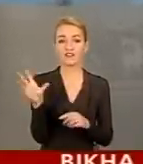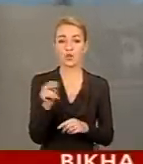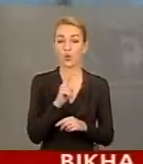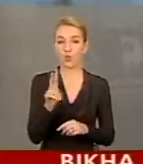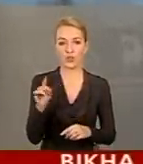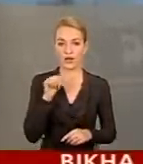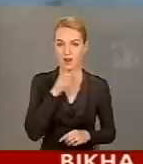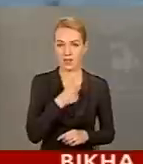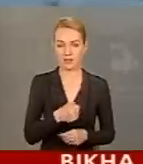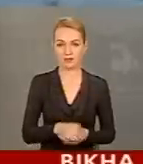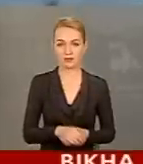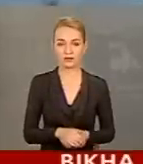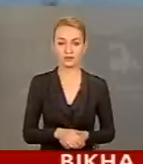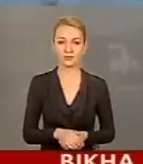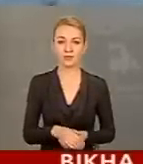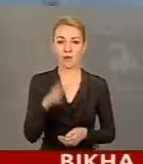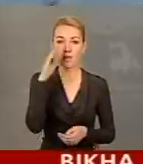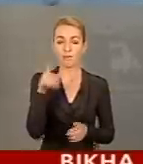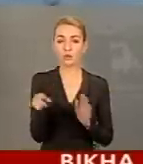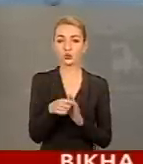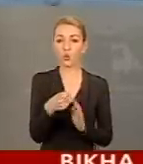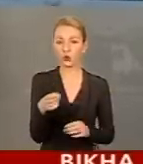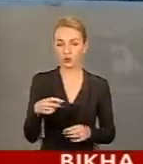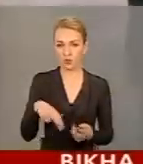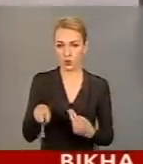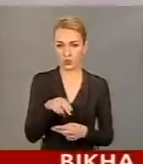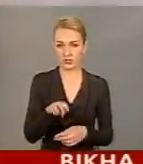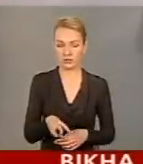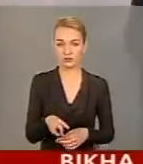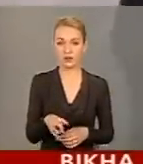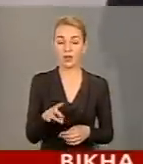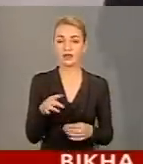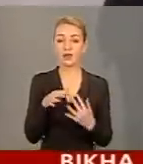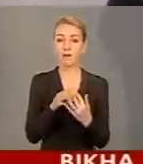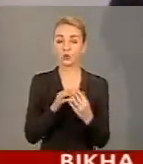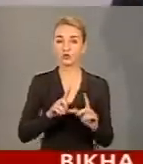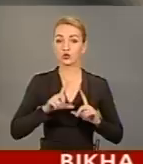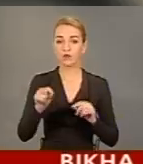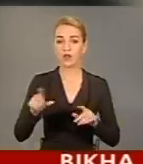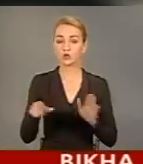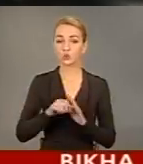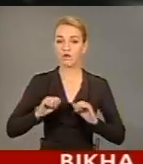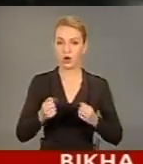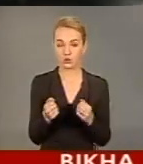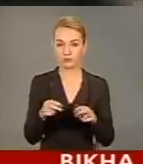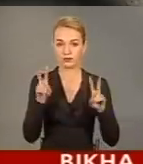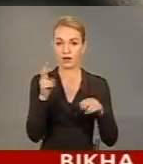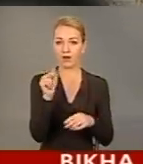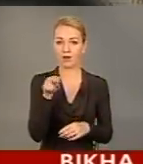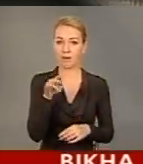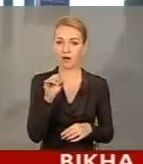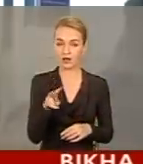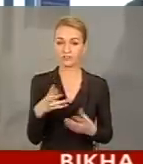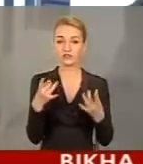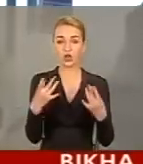з табельним оружием ходив. Погрожали, то, що я предатель родини, все таке. На передову Славко вирушає з товаришем із позивним «Капрал» у